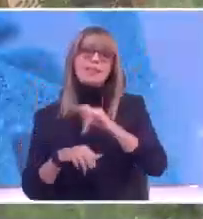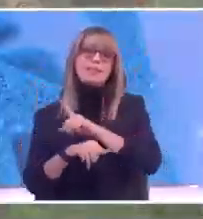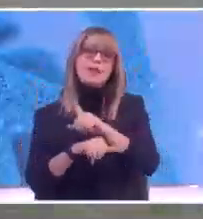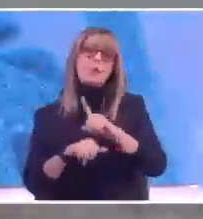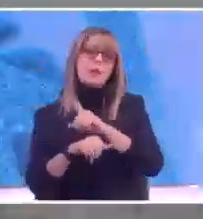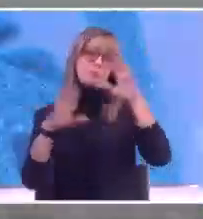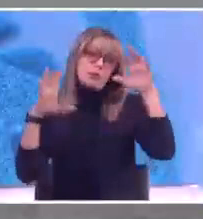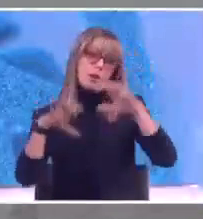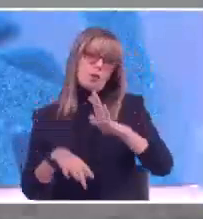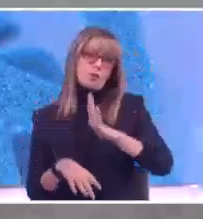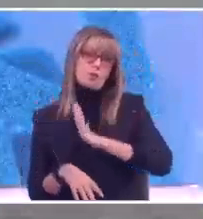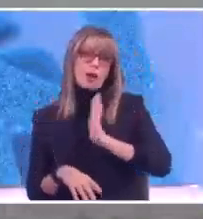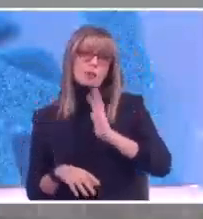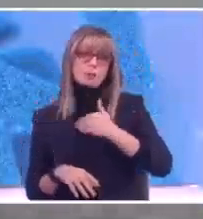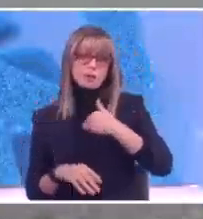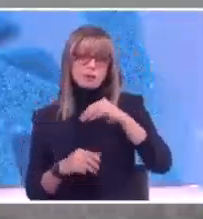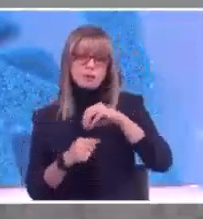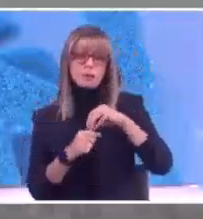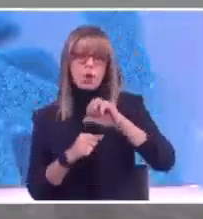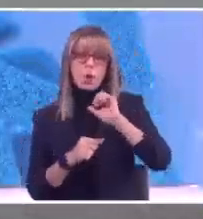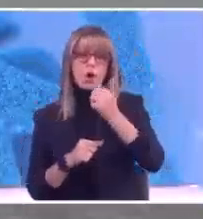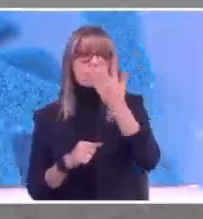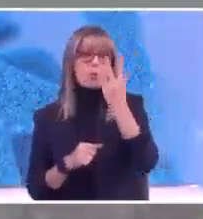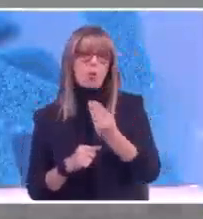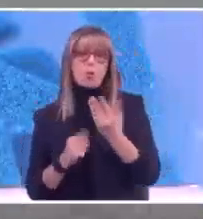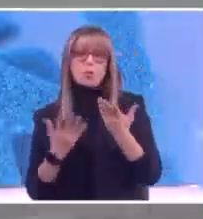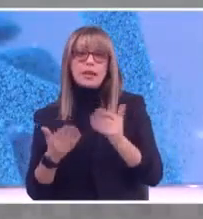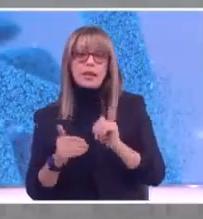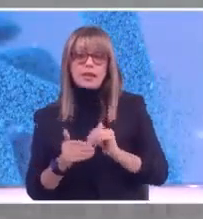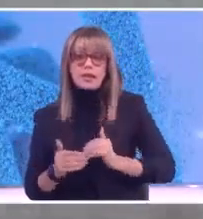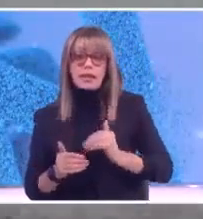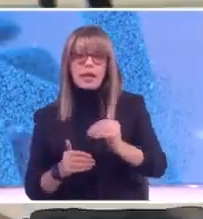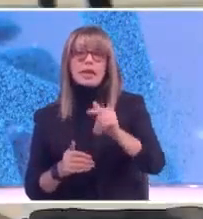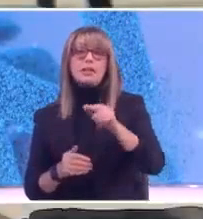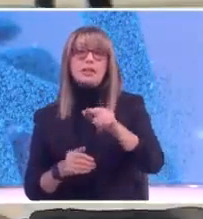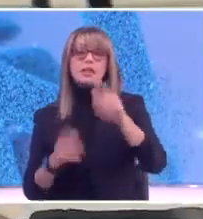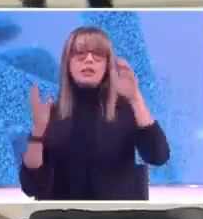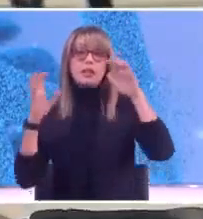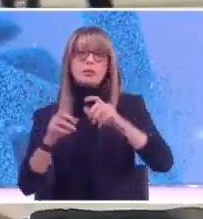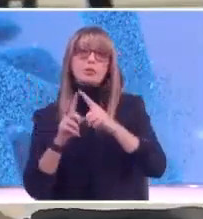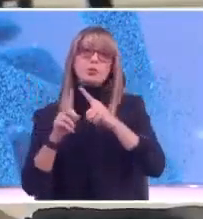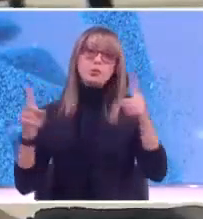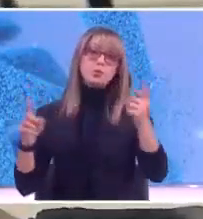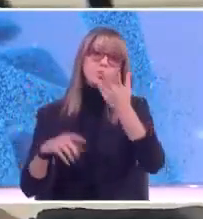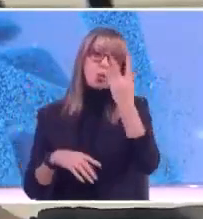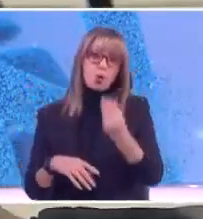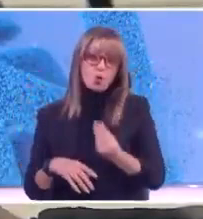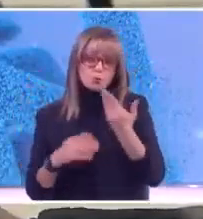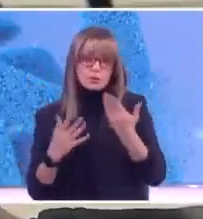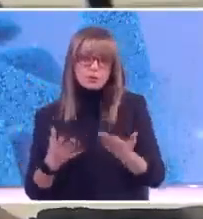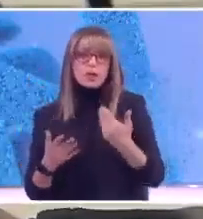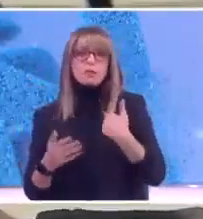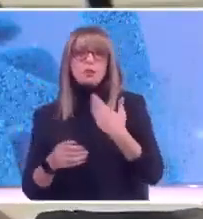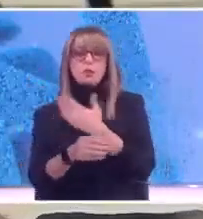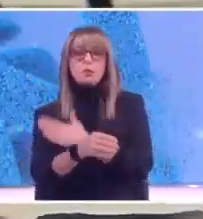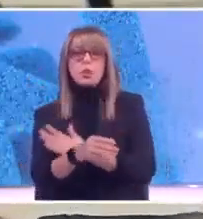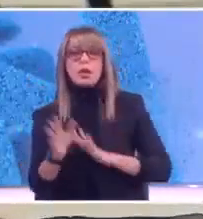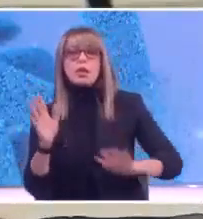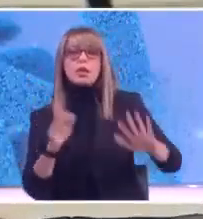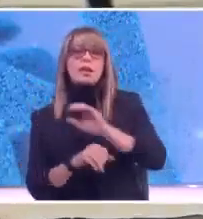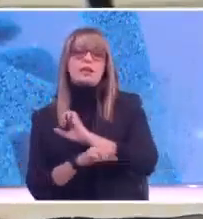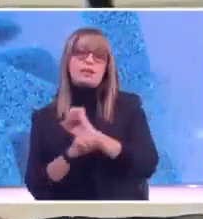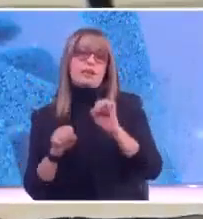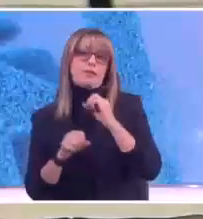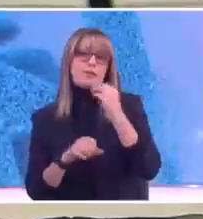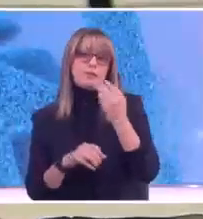yağışlar olabilir. Ancak bizim için önemli olan gelecek yağışın hem uzun süreli olması hem ülkemizin genelini etkilemesi.